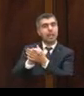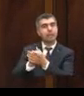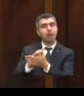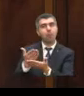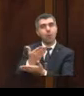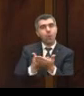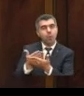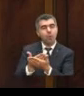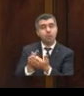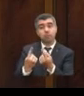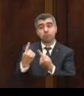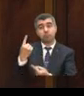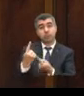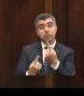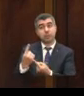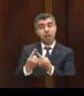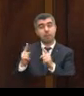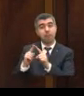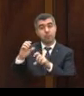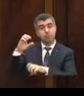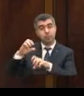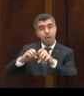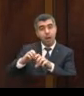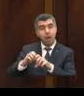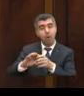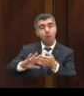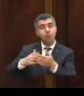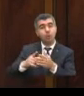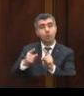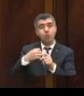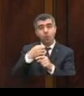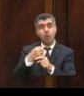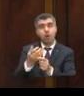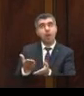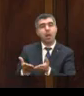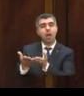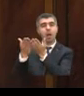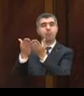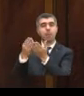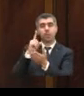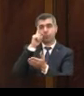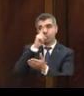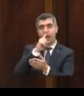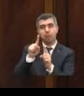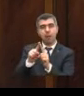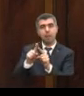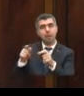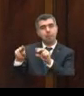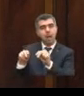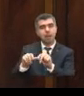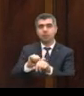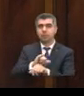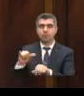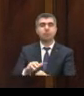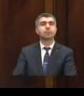والكوارث الطبيعية التي تصيب بلادنا، نرجو الله سبحانه وتعالى أن يقينا منها. وإن